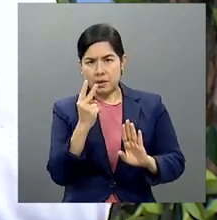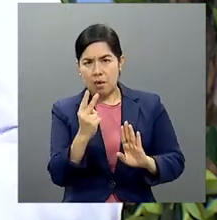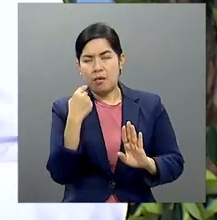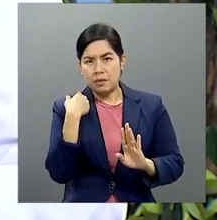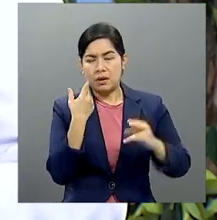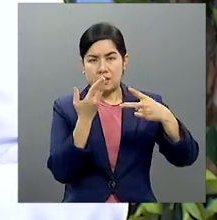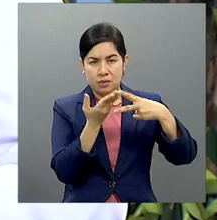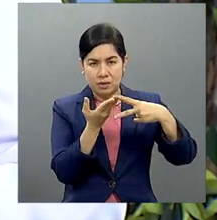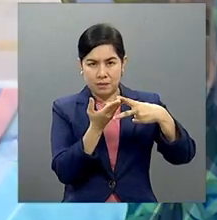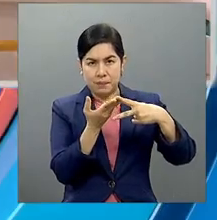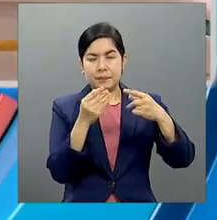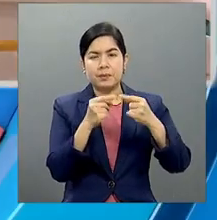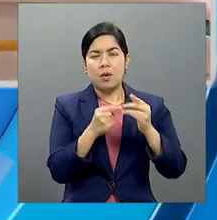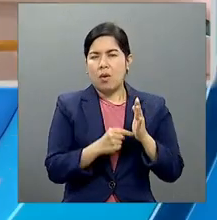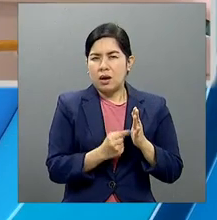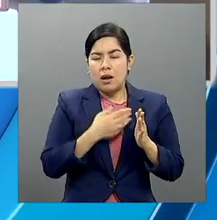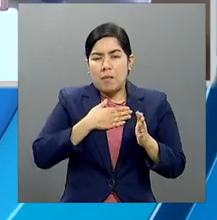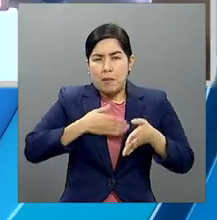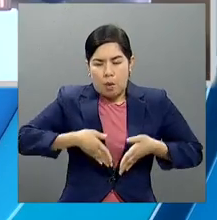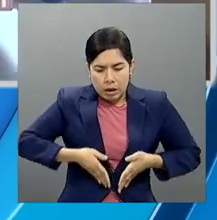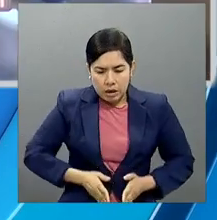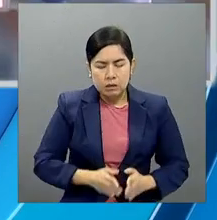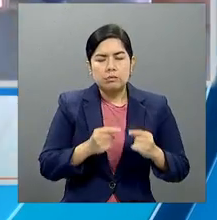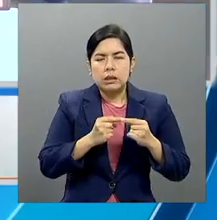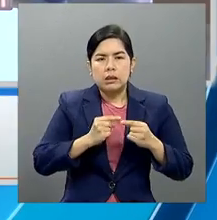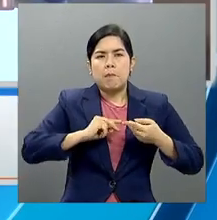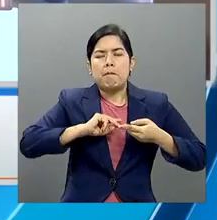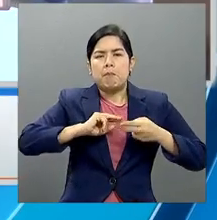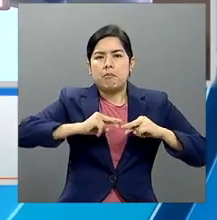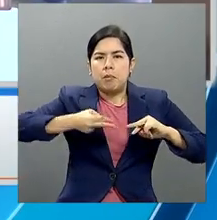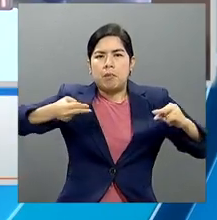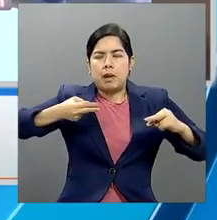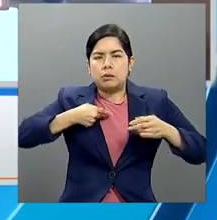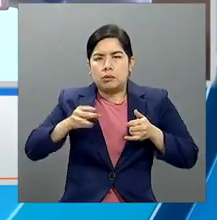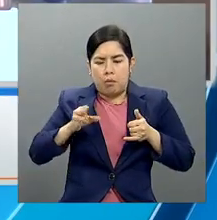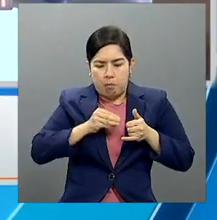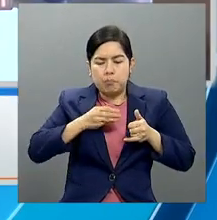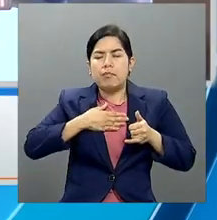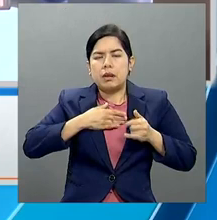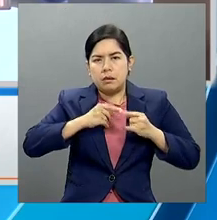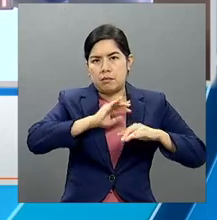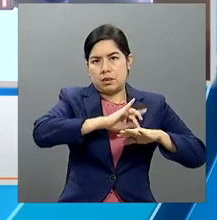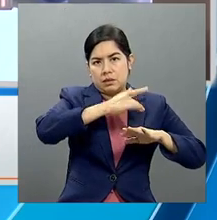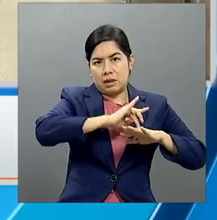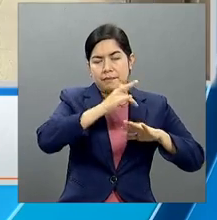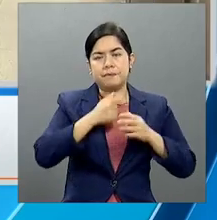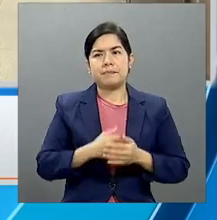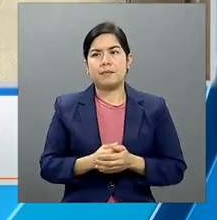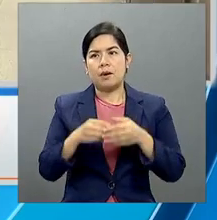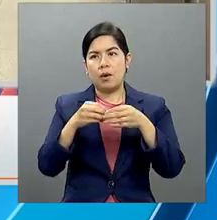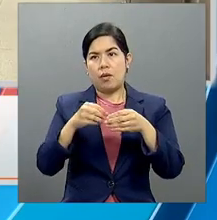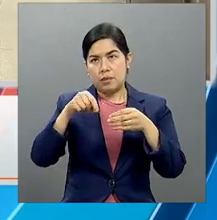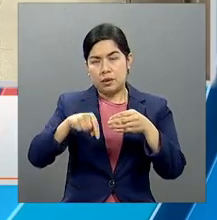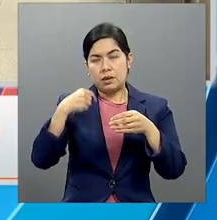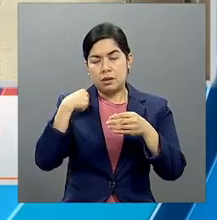ป็นมาตั้งแต่กำเนิดหรือเกิดขึ้นจากกรรมพันธุ์นะครับ โดยกลุ่มนี้เนี่ยจะพบในช่วงอายุ